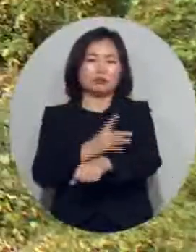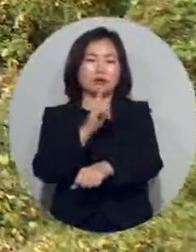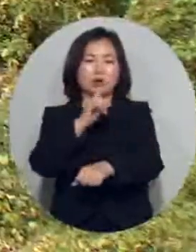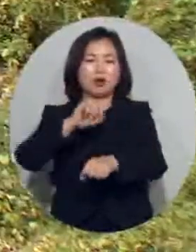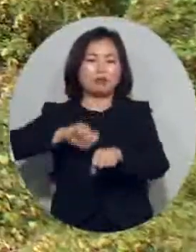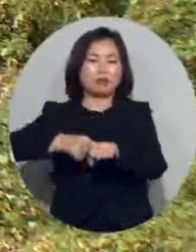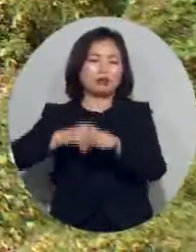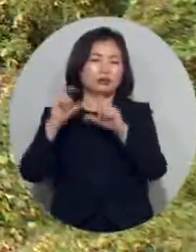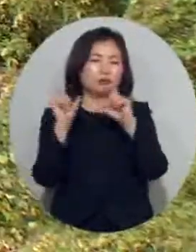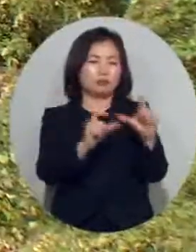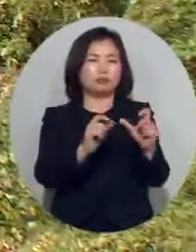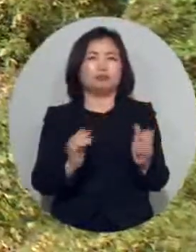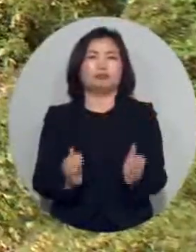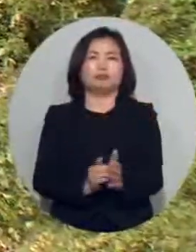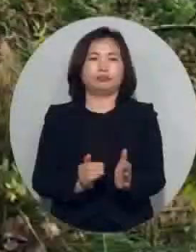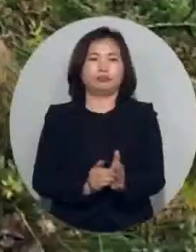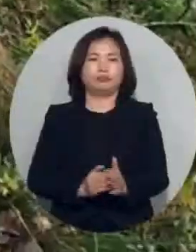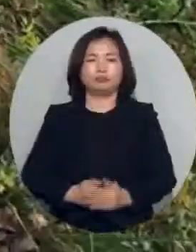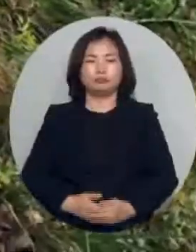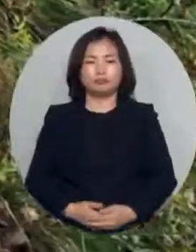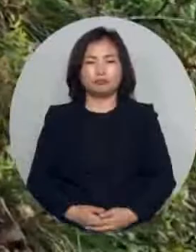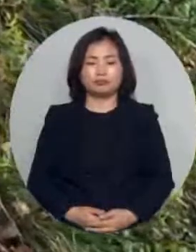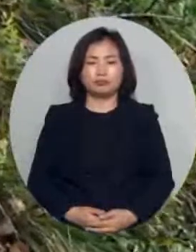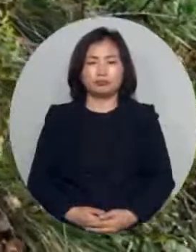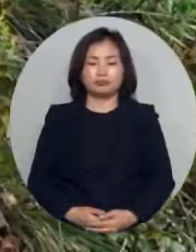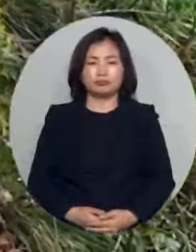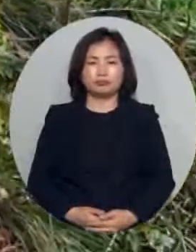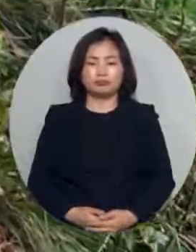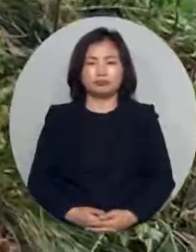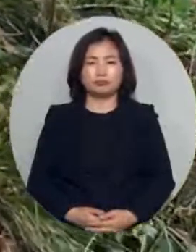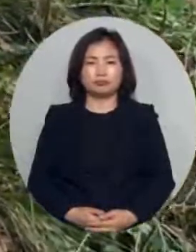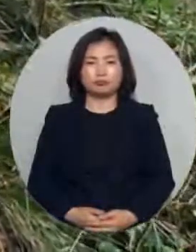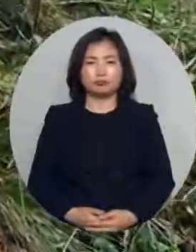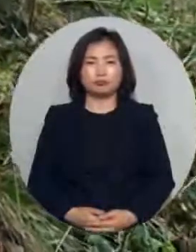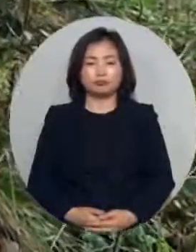약식 기소, 벌금형 처분이 전부였습니다. MBC 뉴스 김형일입니다.